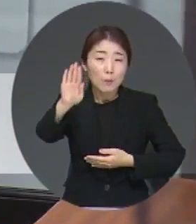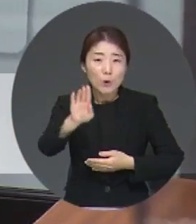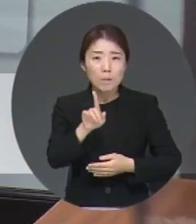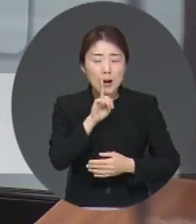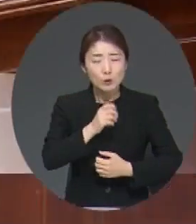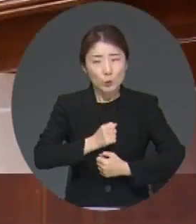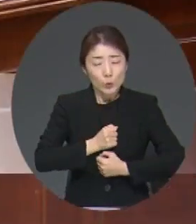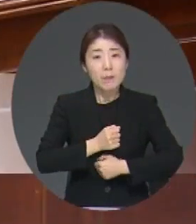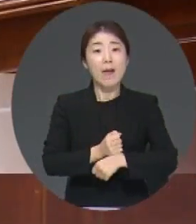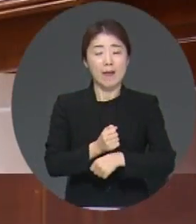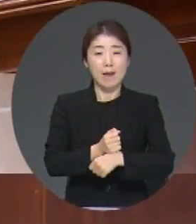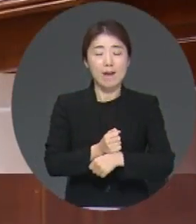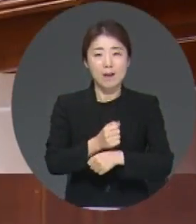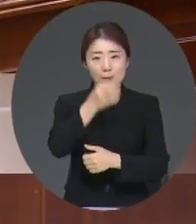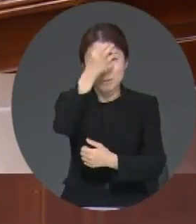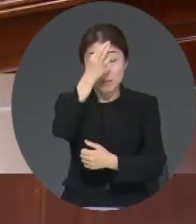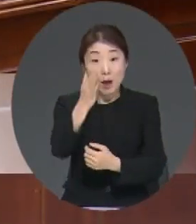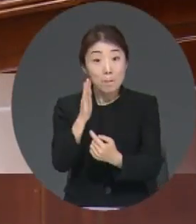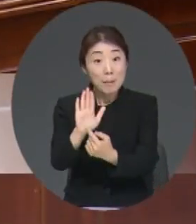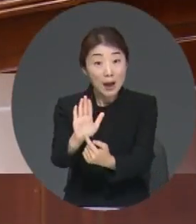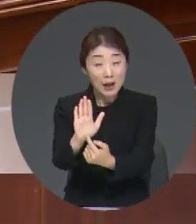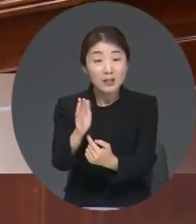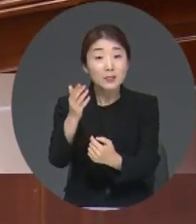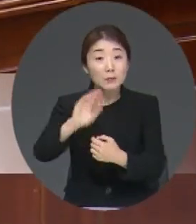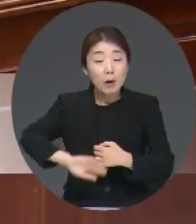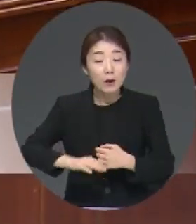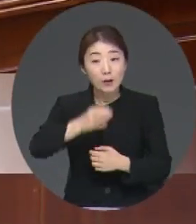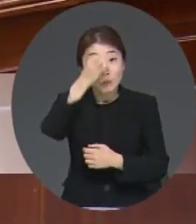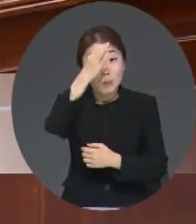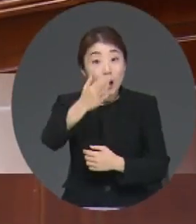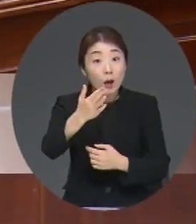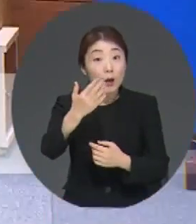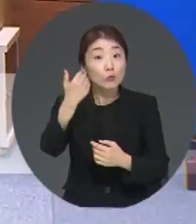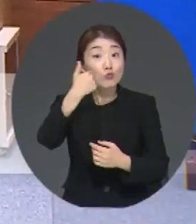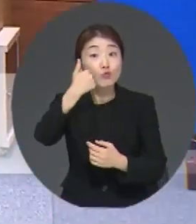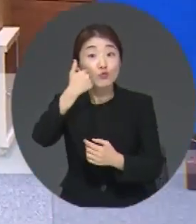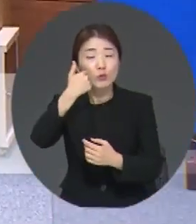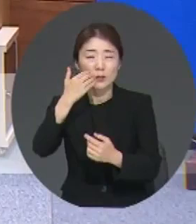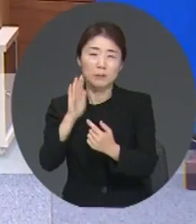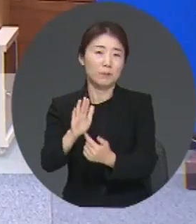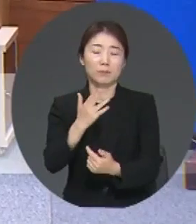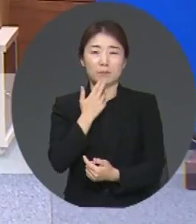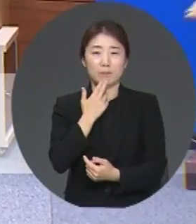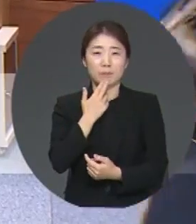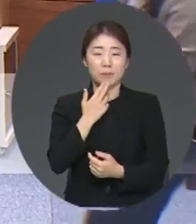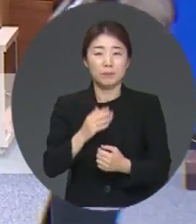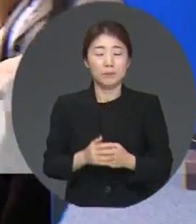언행에 조심해서 하겠다며 죄송하다고 진술했지만 사과의 대상을 밝히진